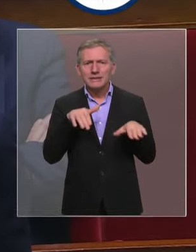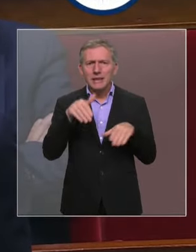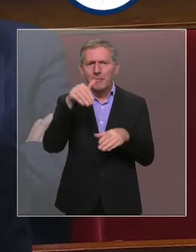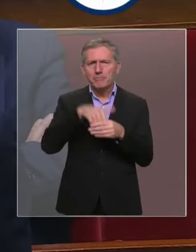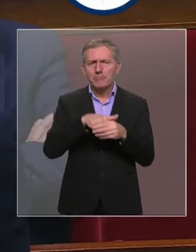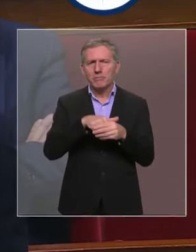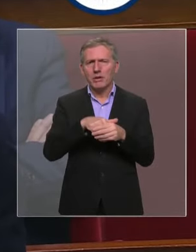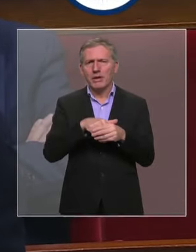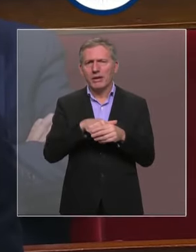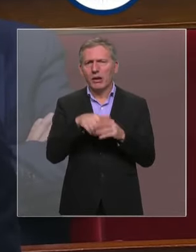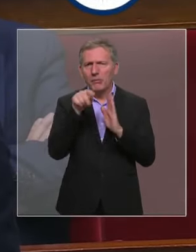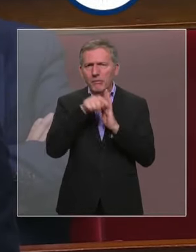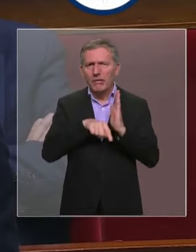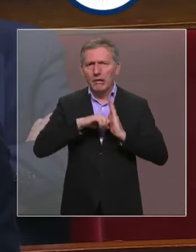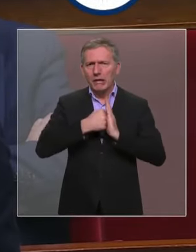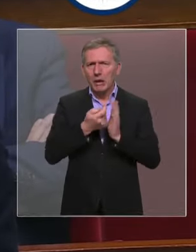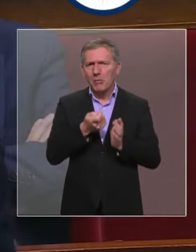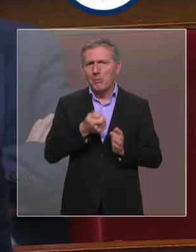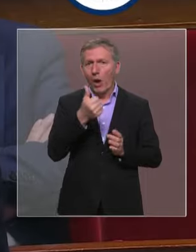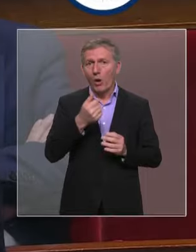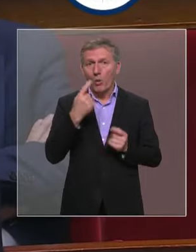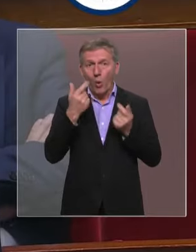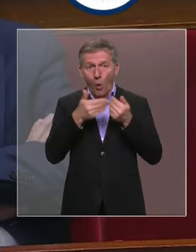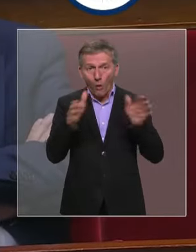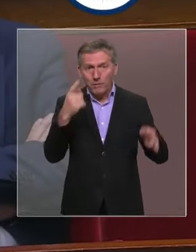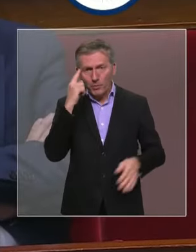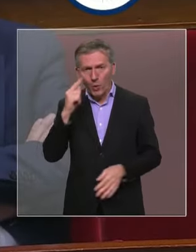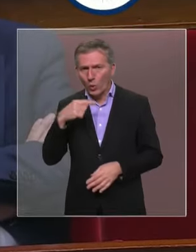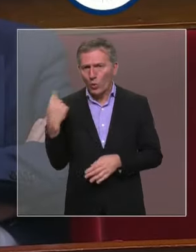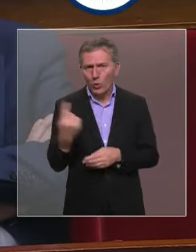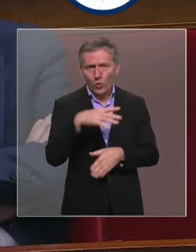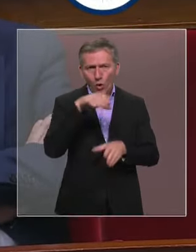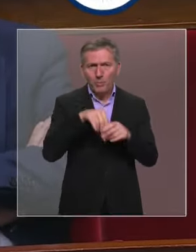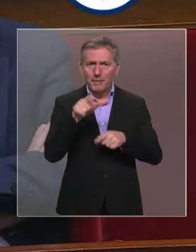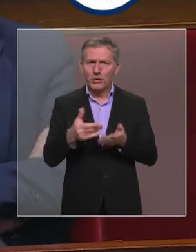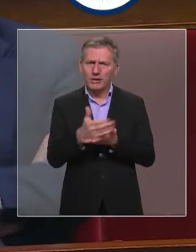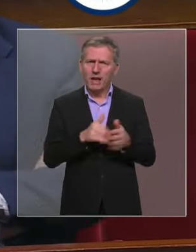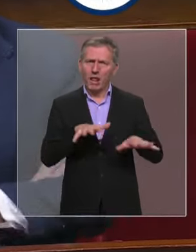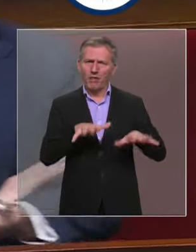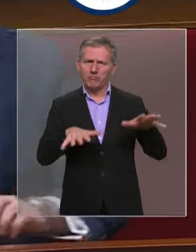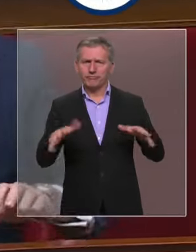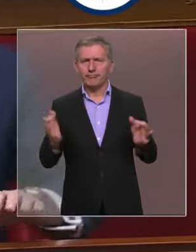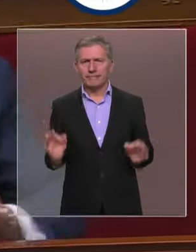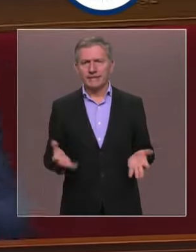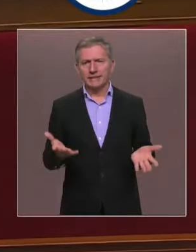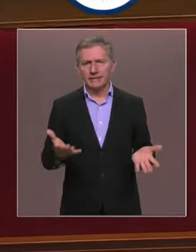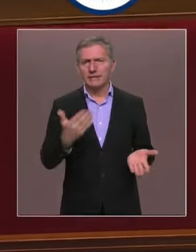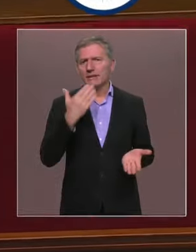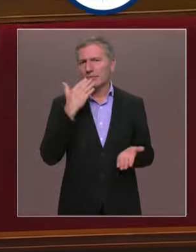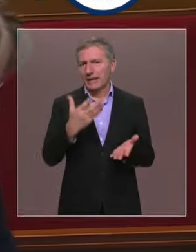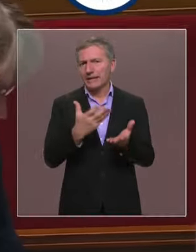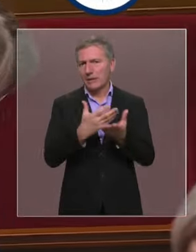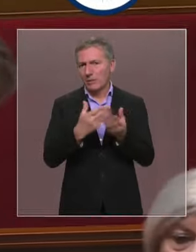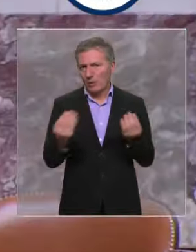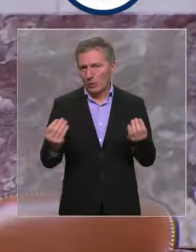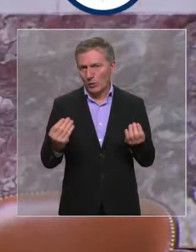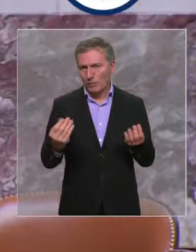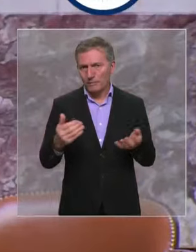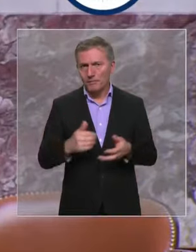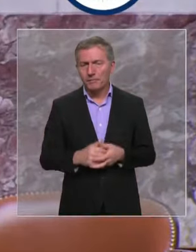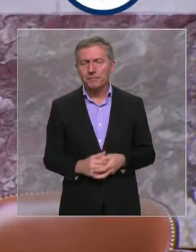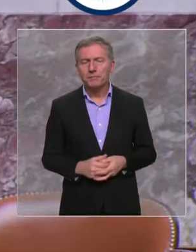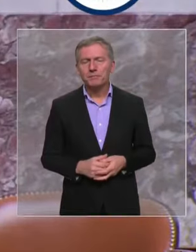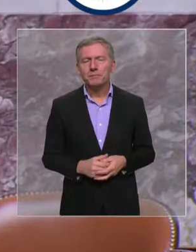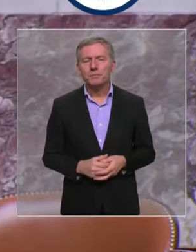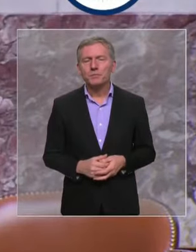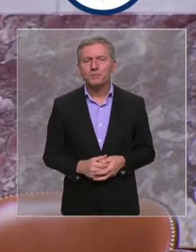pas restrictif et qu'il s'ouvre à tous, y compris aux classes moyennes. Merci beaucoup, madame la députée, monsieur le